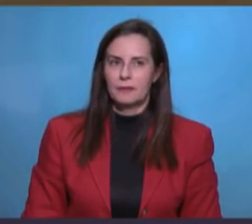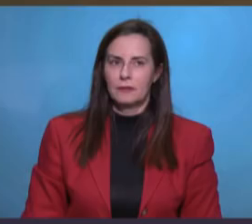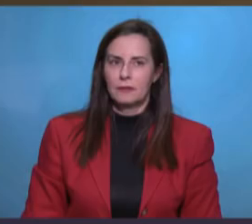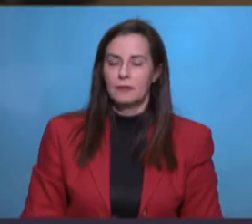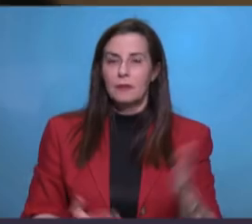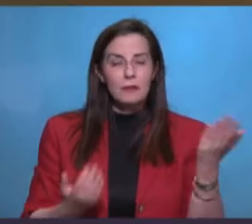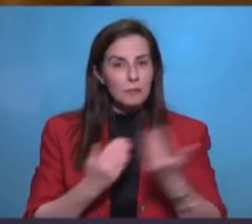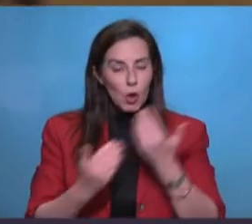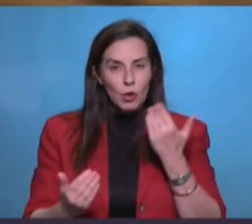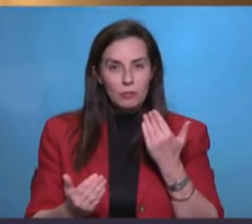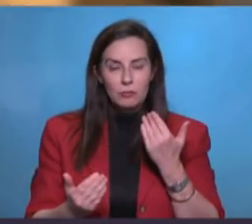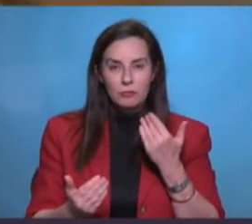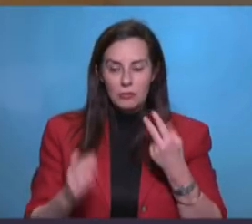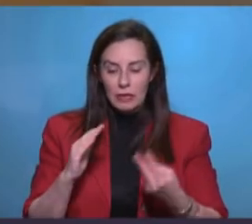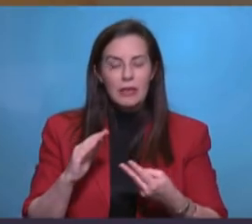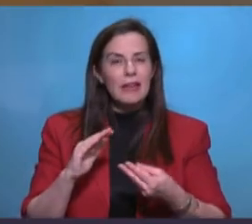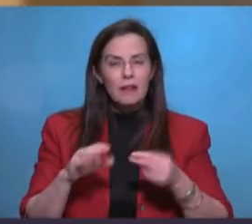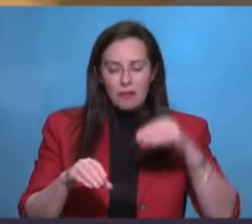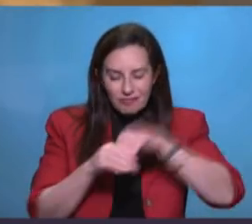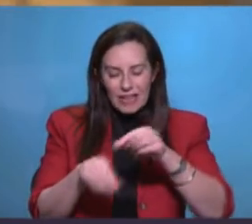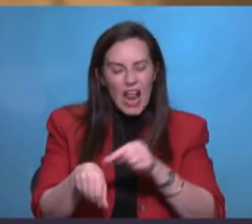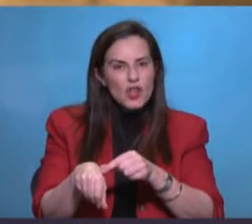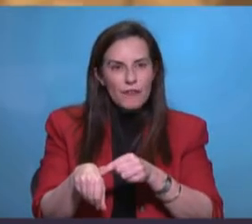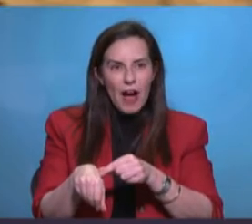מקודם, תכנתתי את השבב הזה,